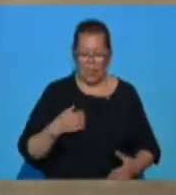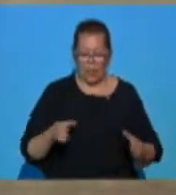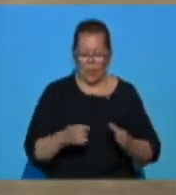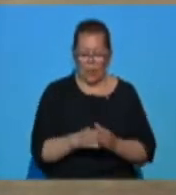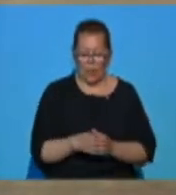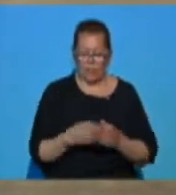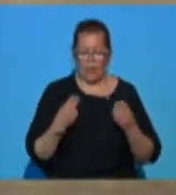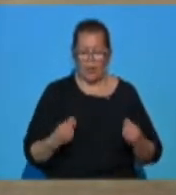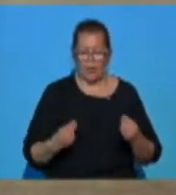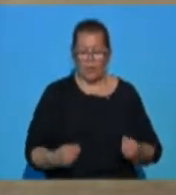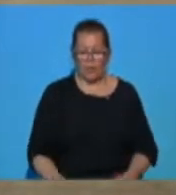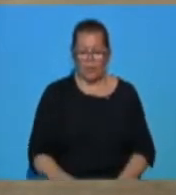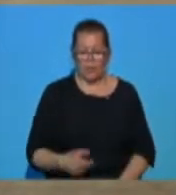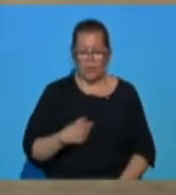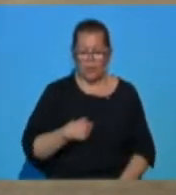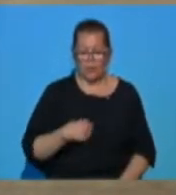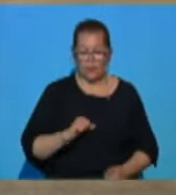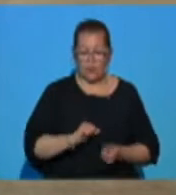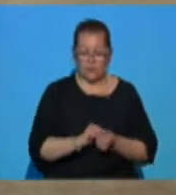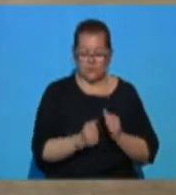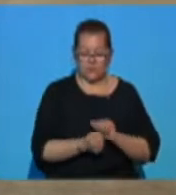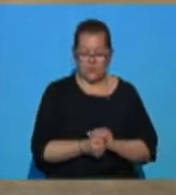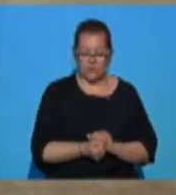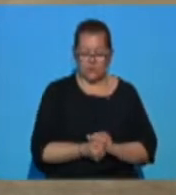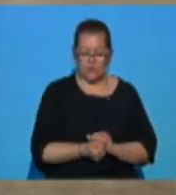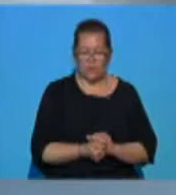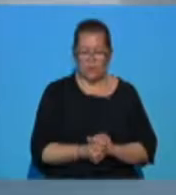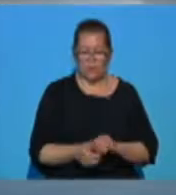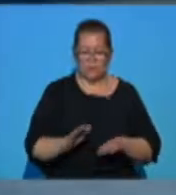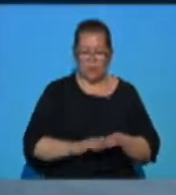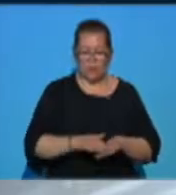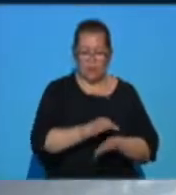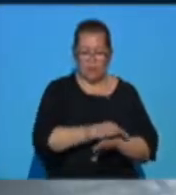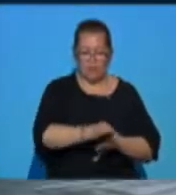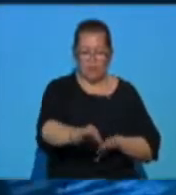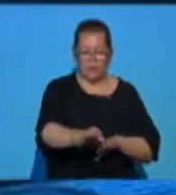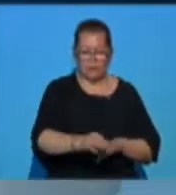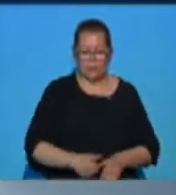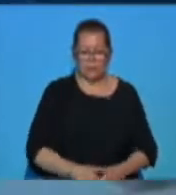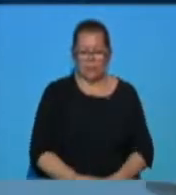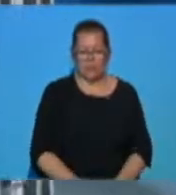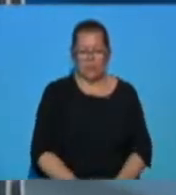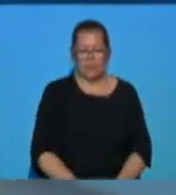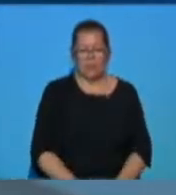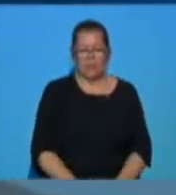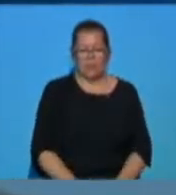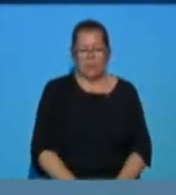putem să livrăm mediului cultural ceea ce așteaptă de la noi.